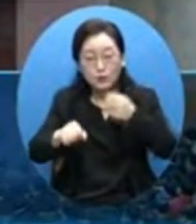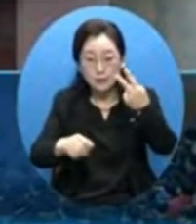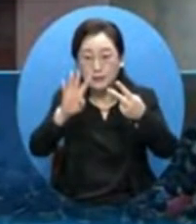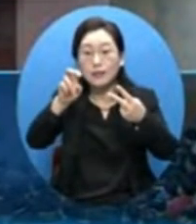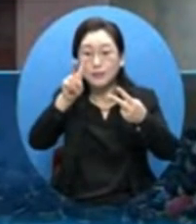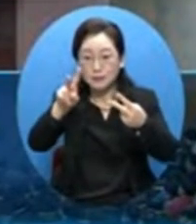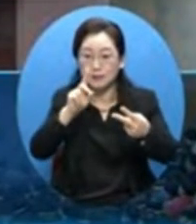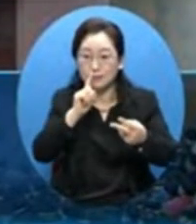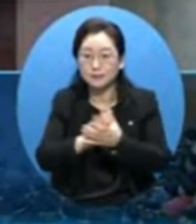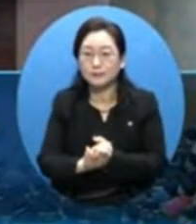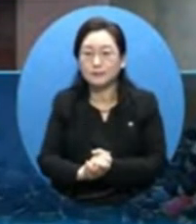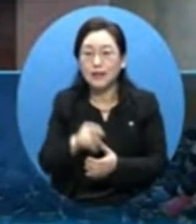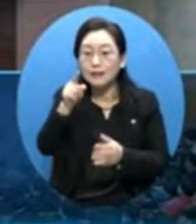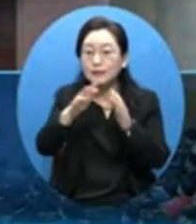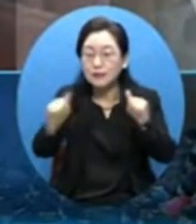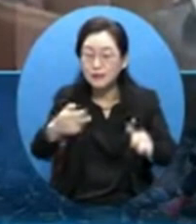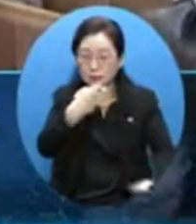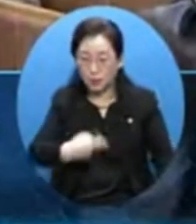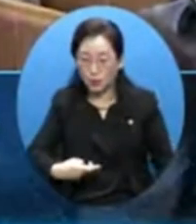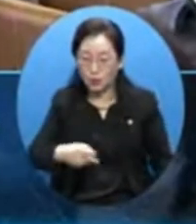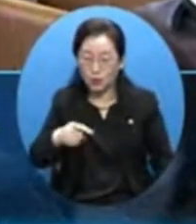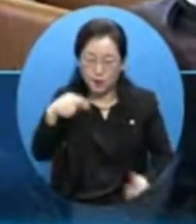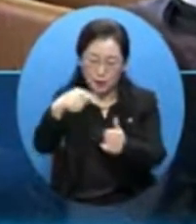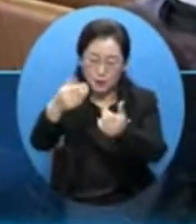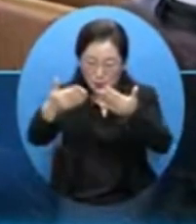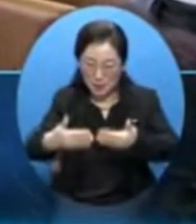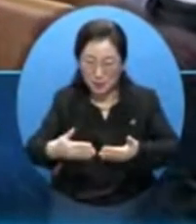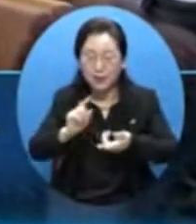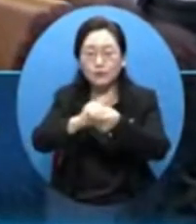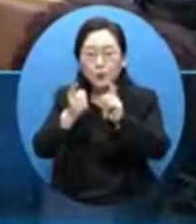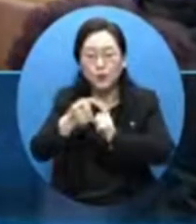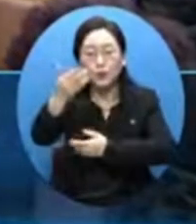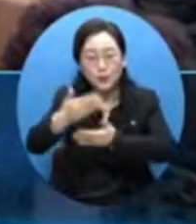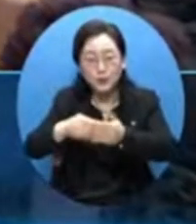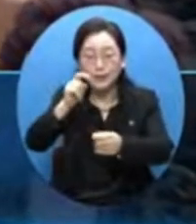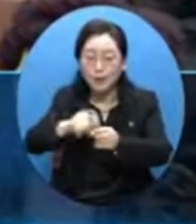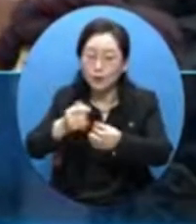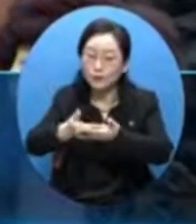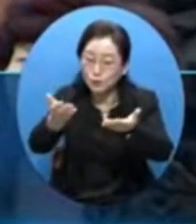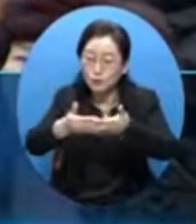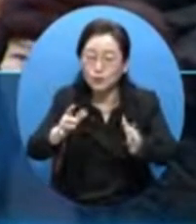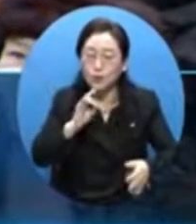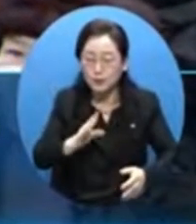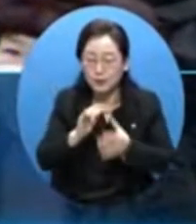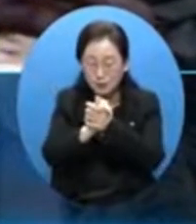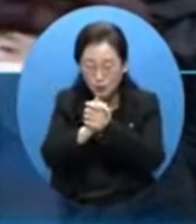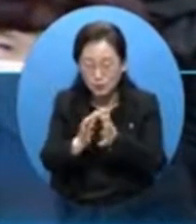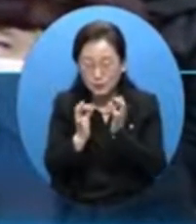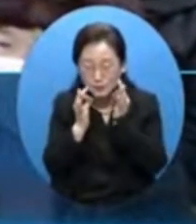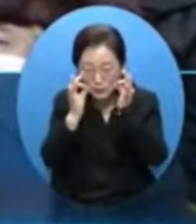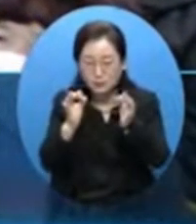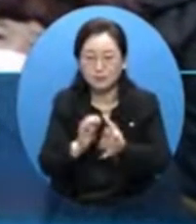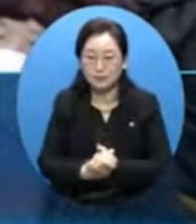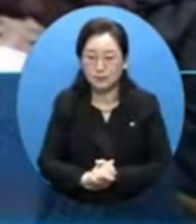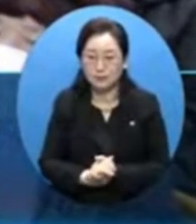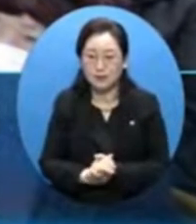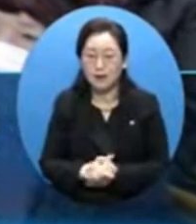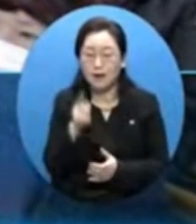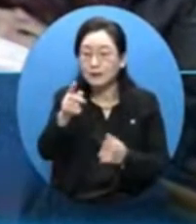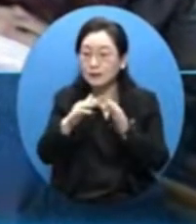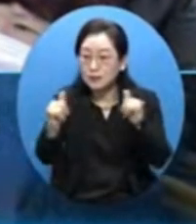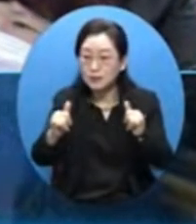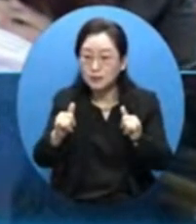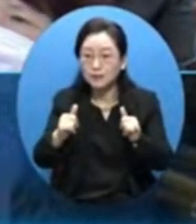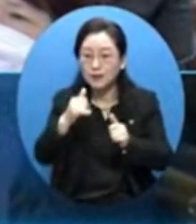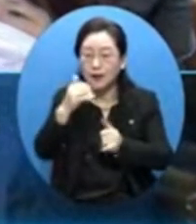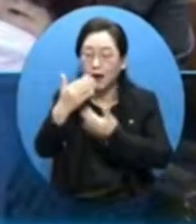모습을 설명합니다. 그들이 사도의 가르침을 받아 서로 교제하고 떡을 떼며 오로지 기도하기를 힘쓰니라. 그들이